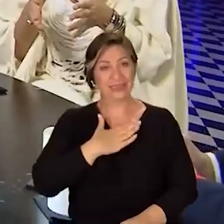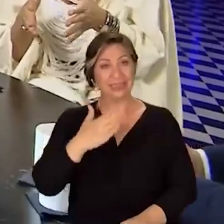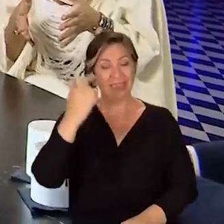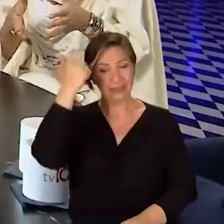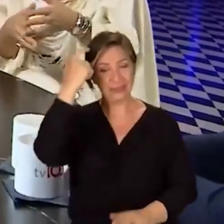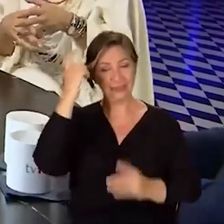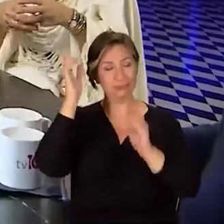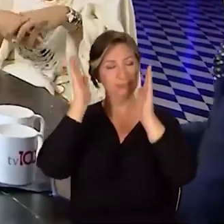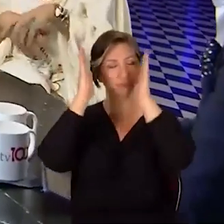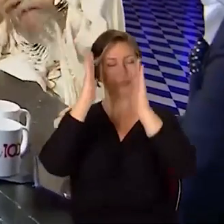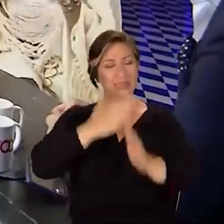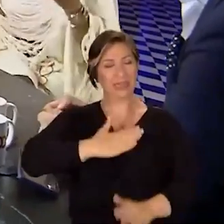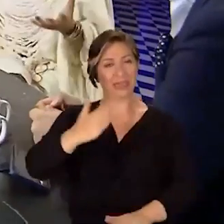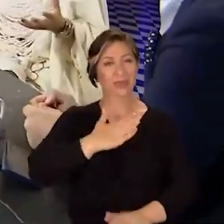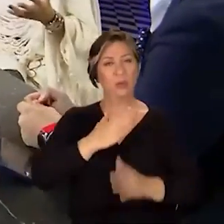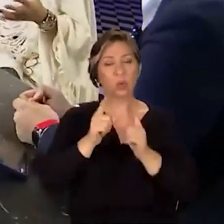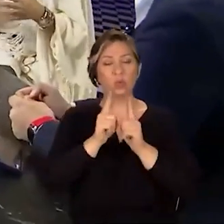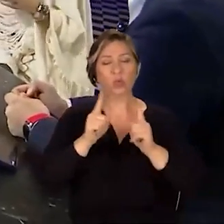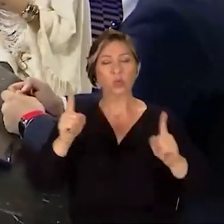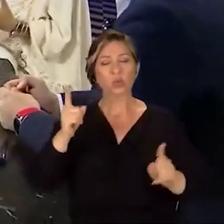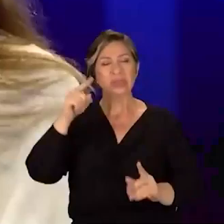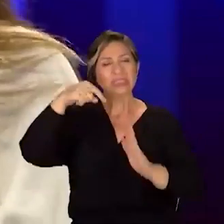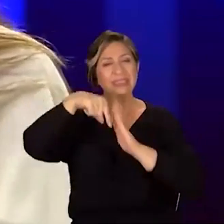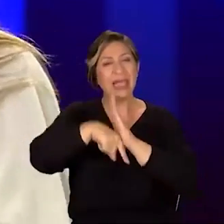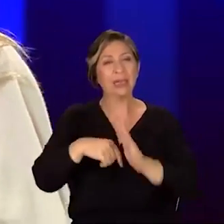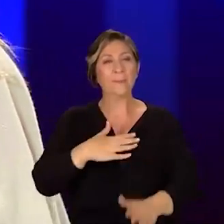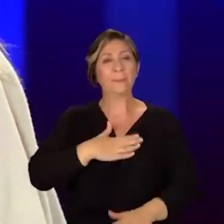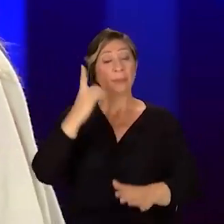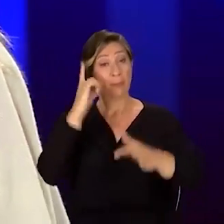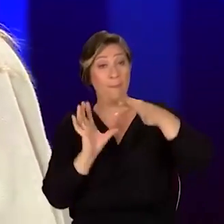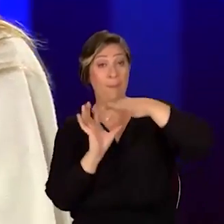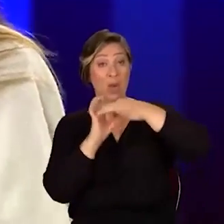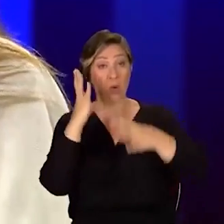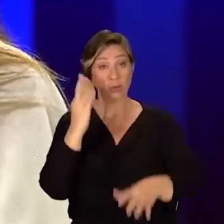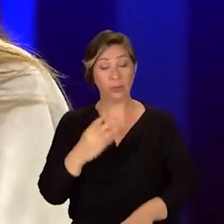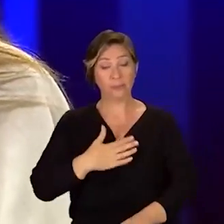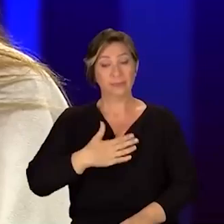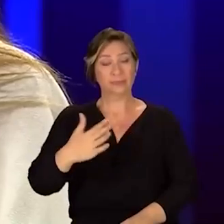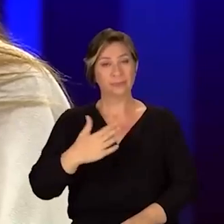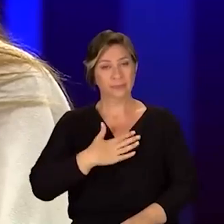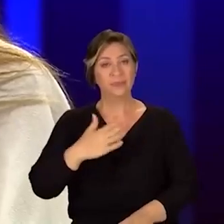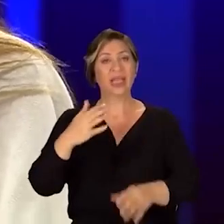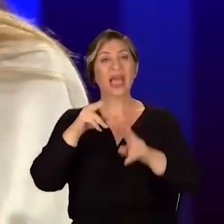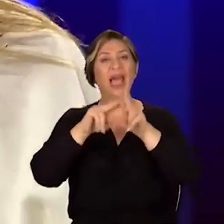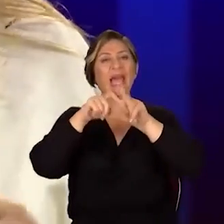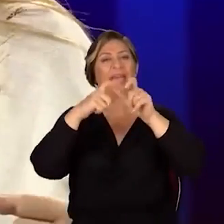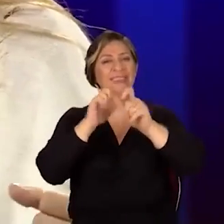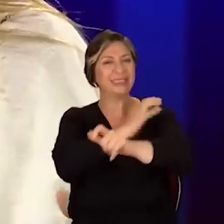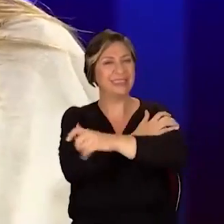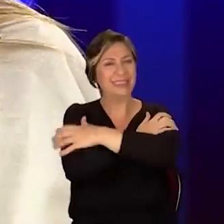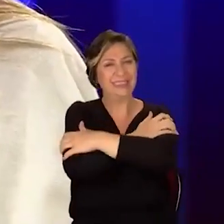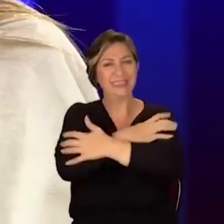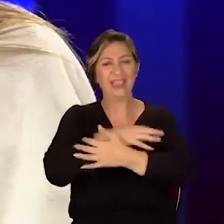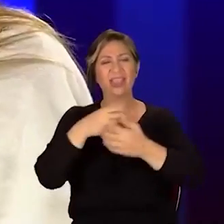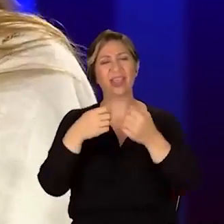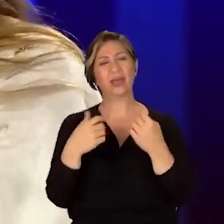nefesine odakladığın zaman, derin ve uzun nefesler aldığın ve bağlantılı nefesler aldığın zaman kas sistemin gevşiyor. Kas sistemin